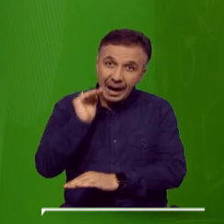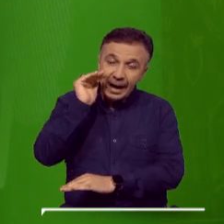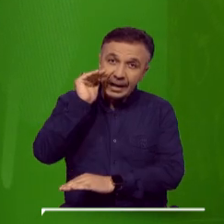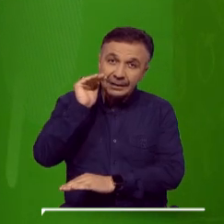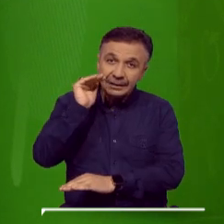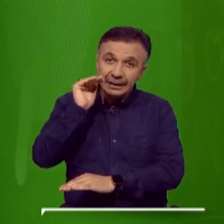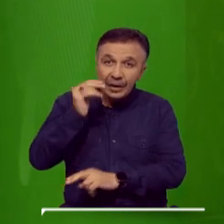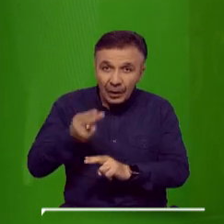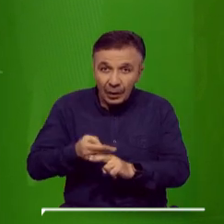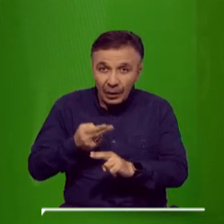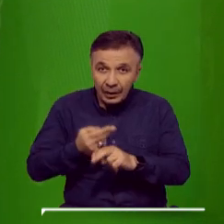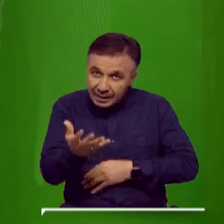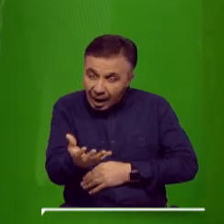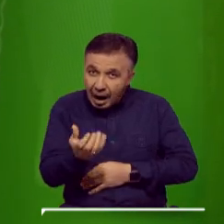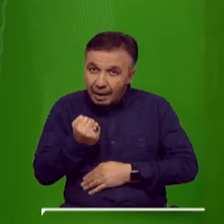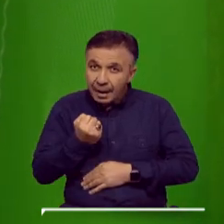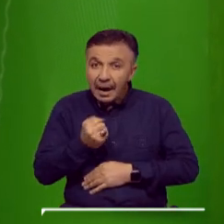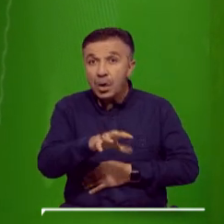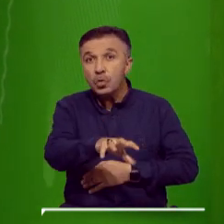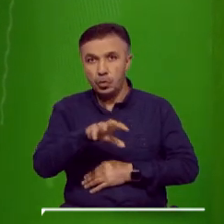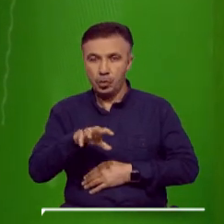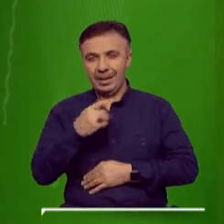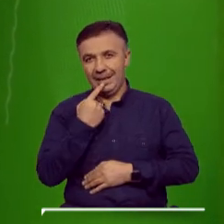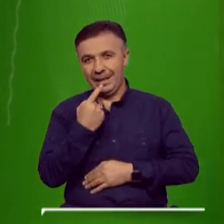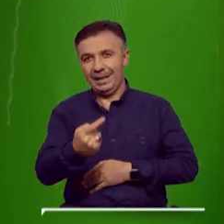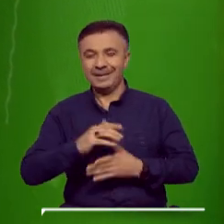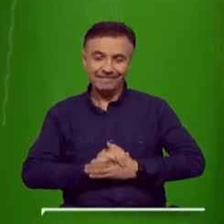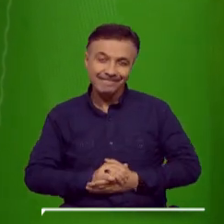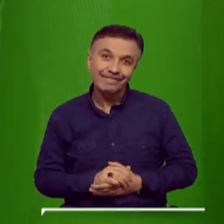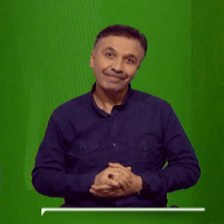modeline sünnet denir değerli arkadaşlar.